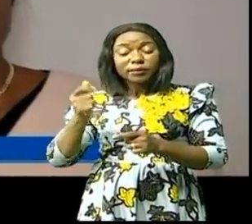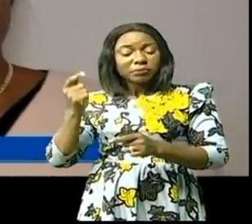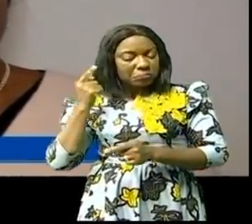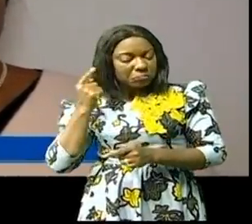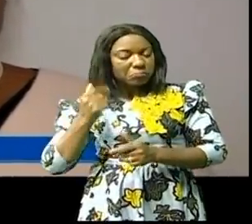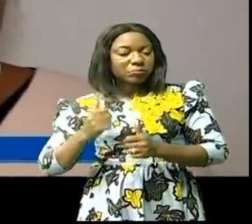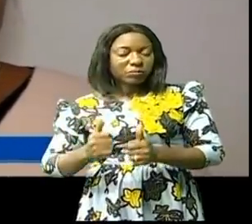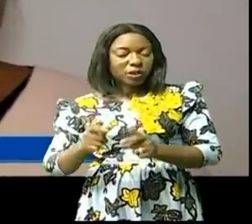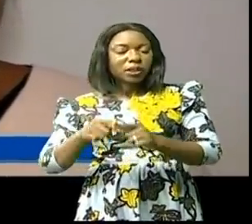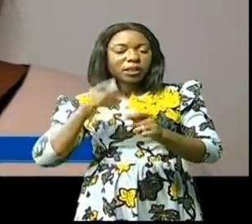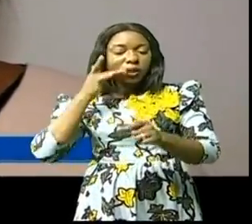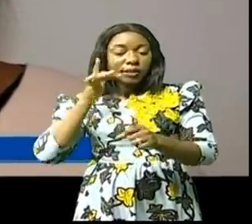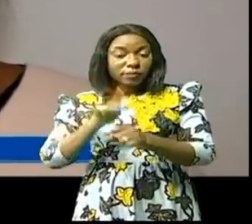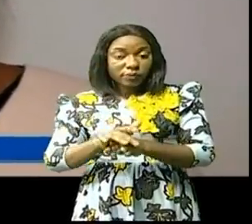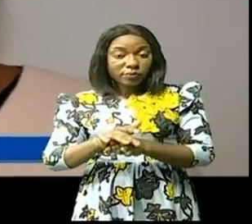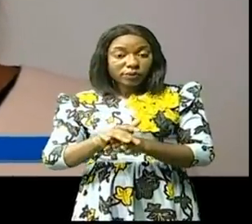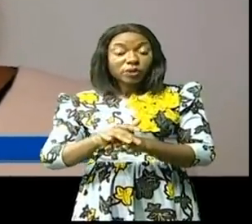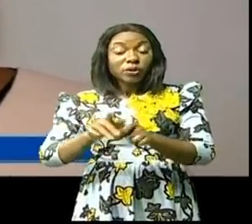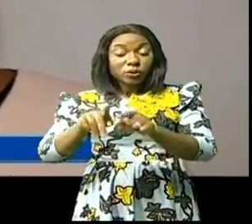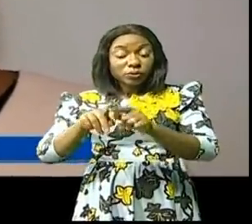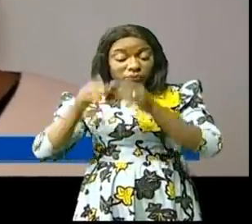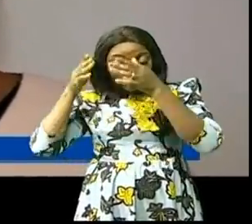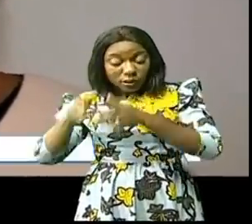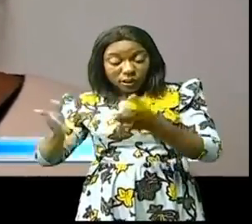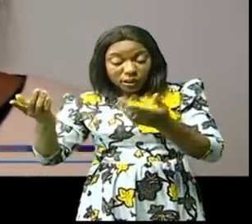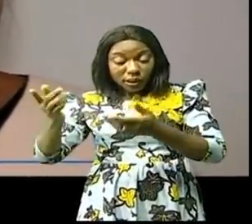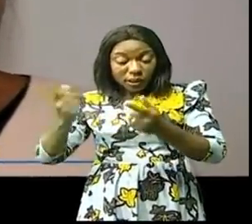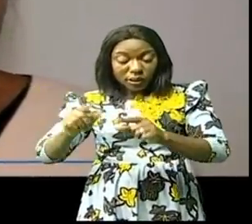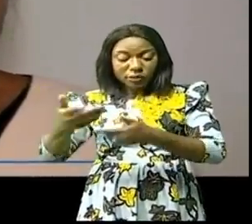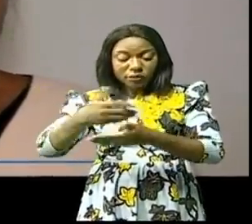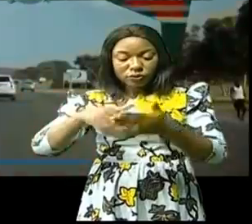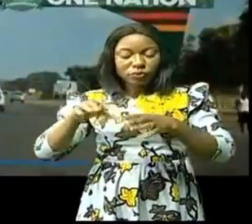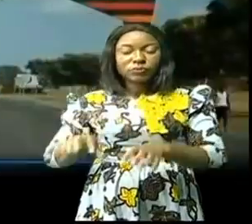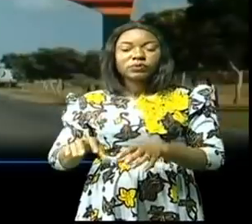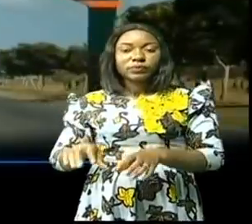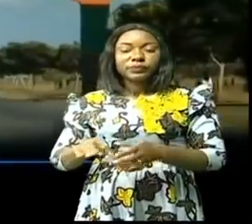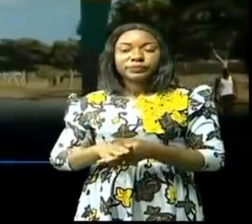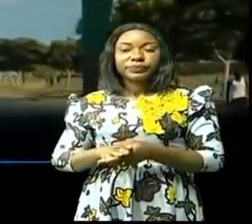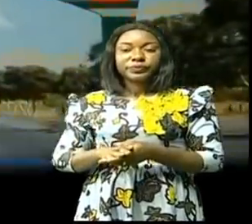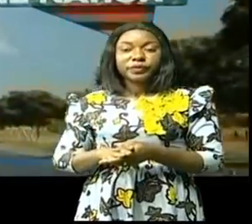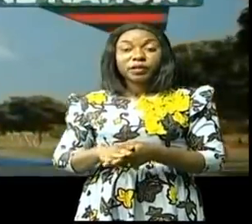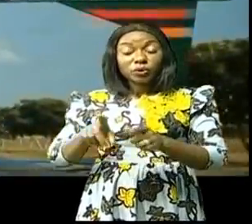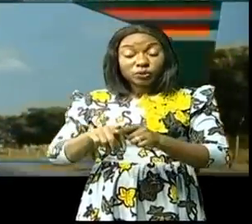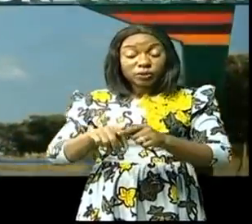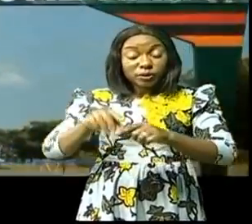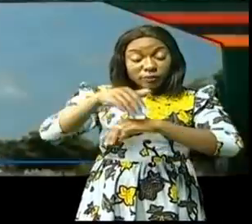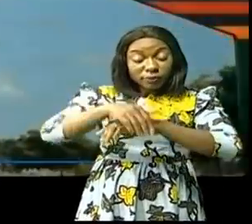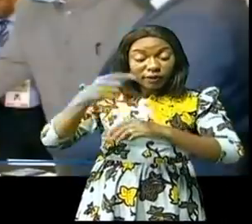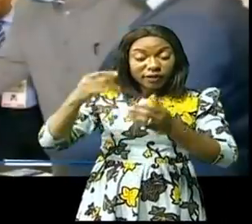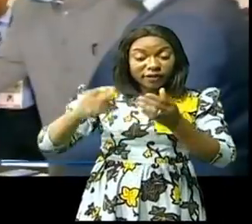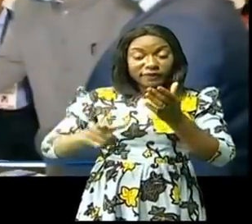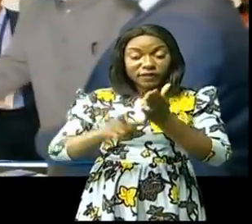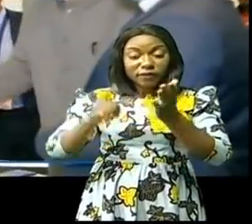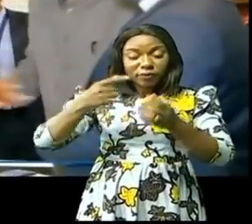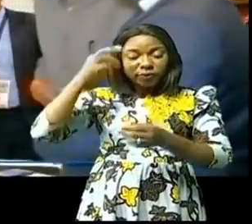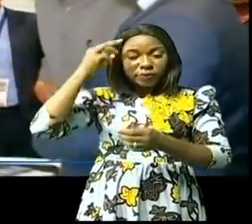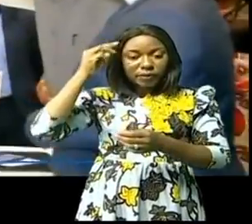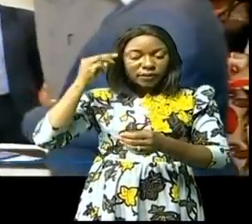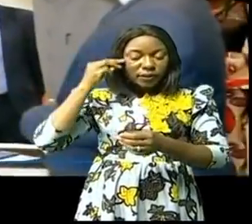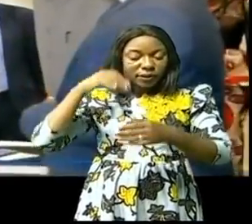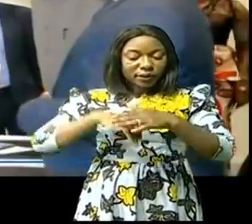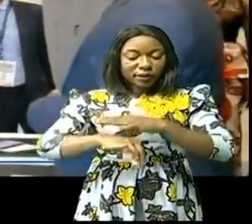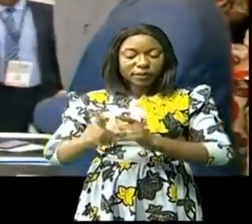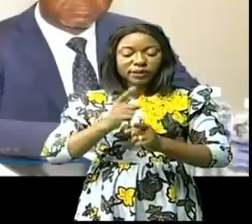a promis de pouvoir s'y pencher de son retour au niveau de la RDC. Dans la soirée, le vice-premier ministre en charge de l'intérieur